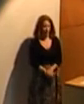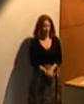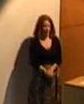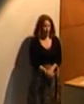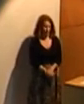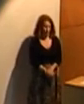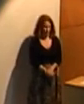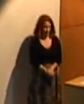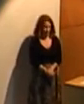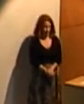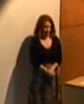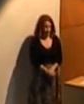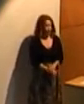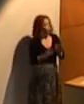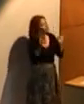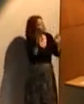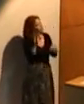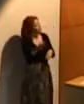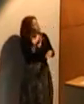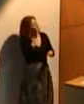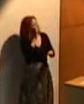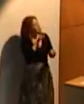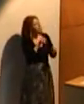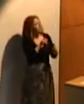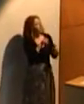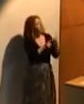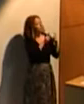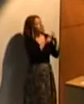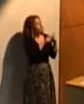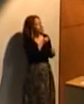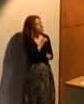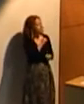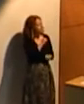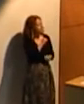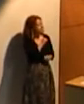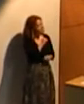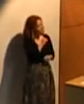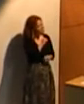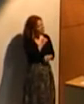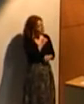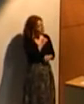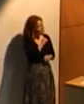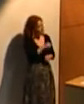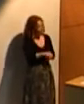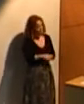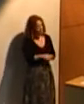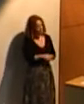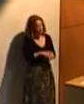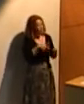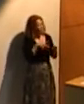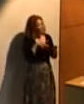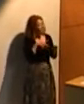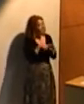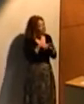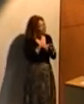oui est-ce que vous pouvez juste de revenir sur ce dont vous ce que sur quoi vous êtes venu au début et à la fin